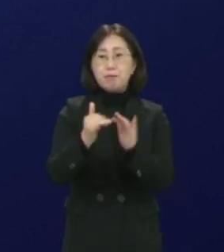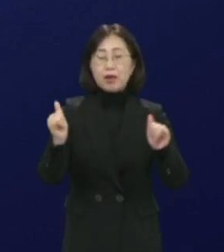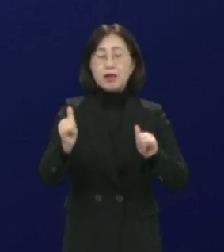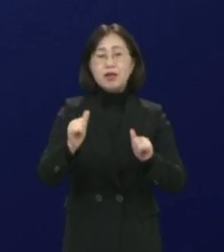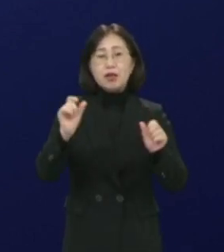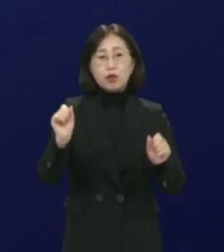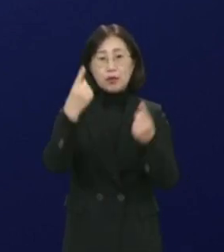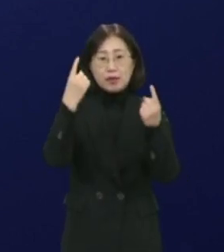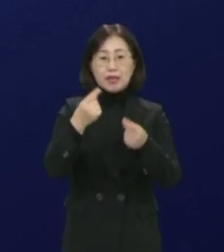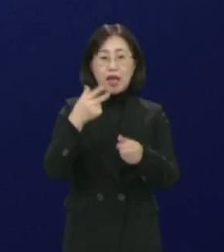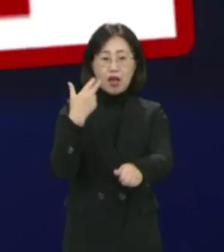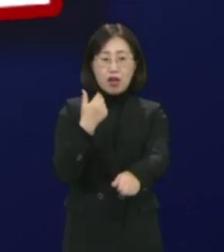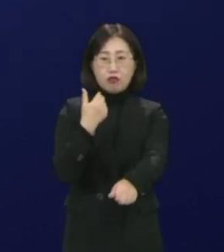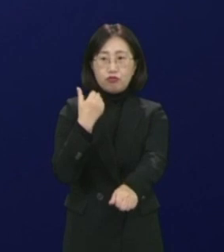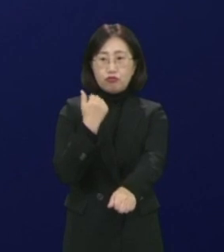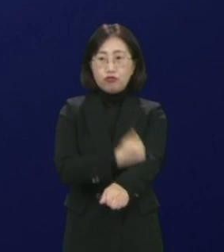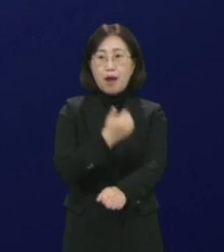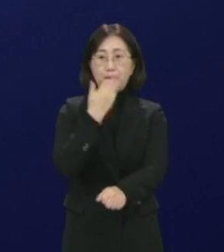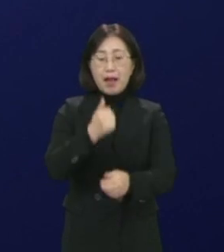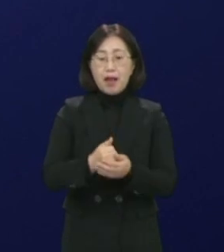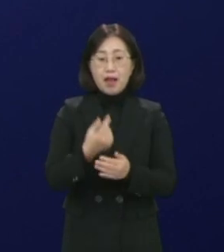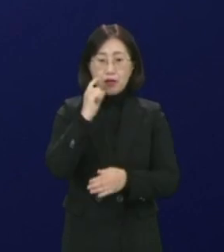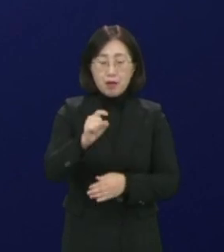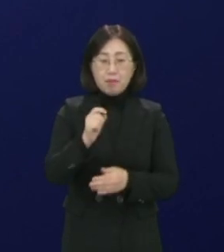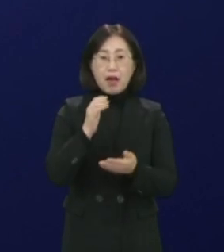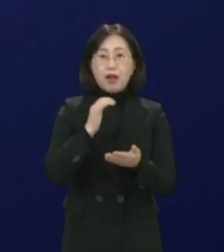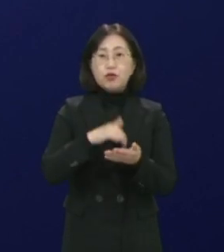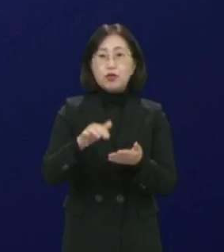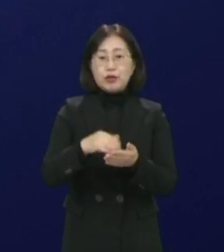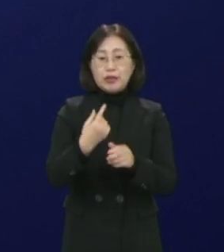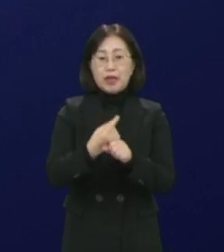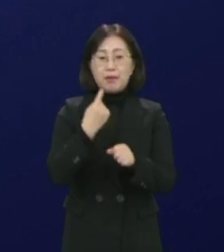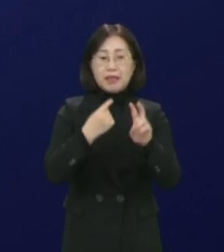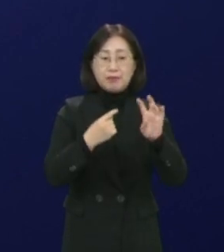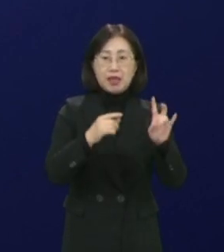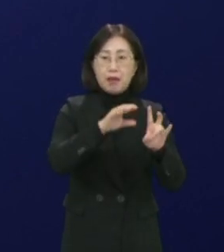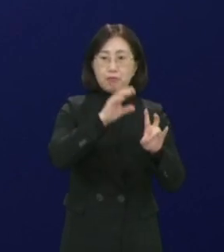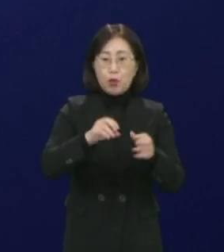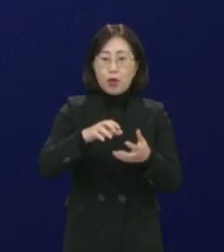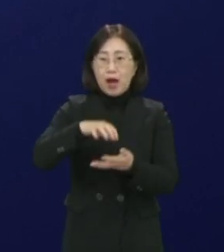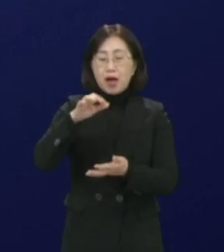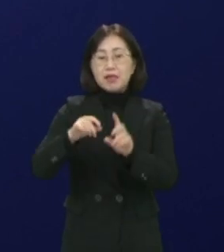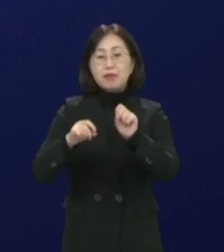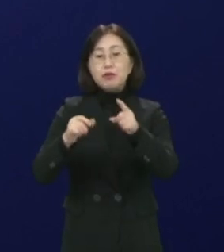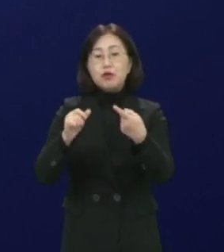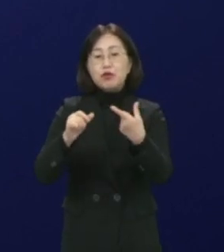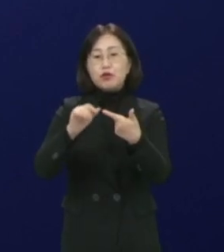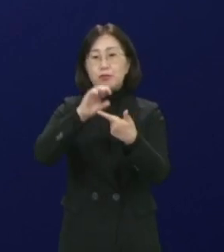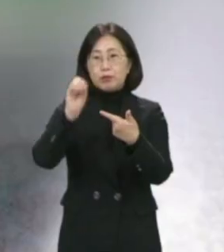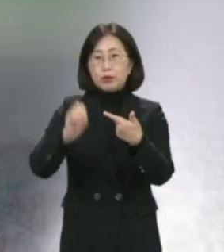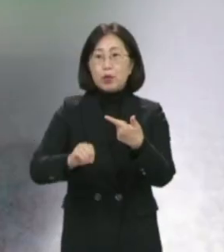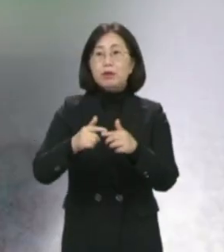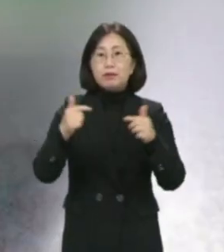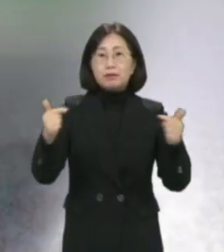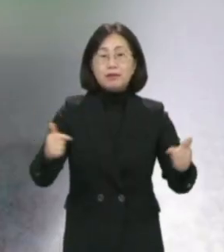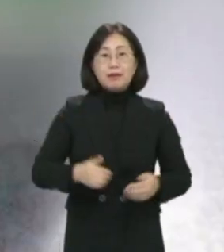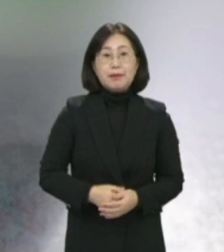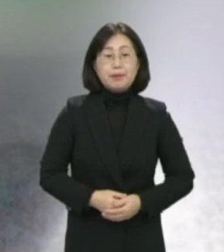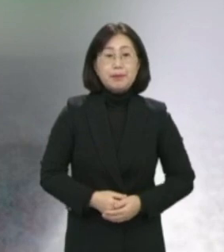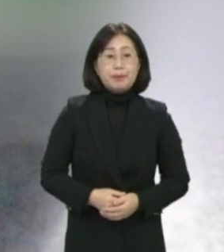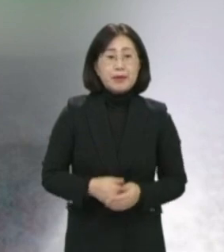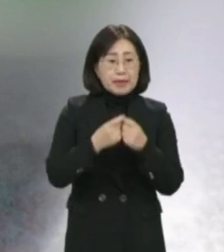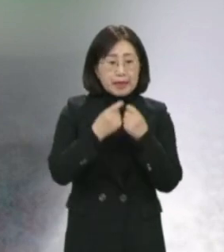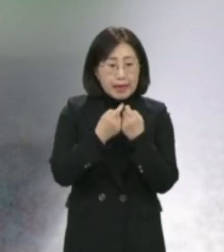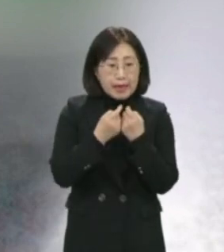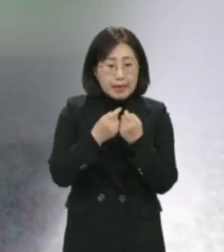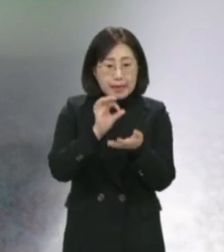양입니다. 적발 건수는 지난해보다 24%, 중량은 16% 증가했습니다. 특히 개인